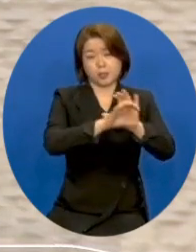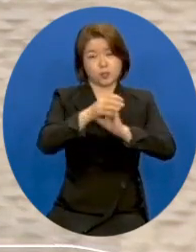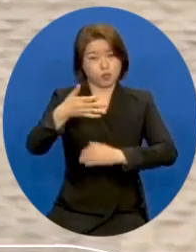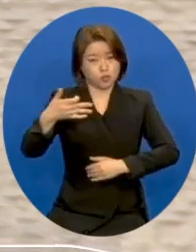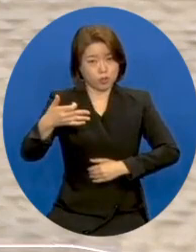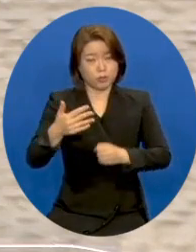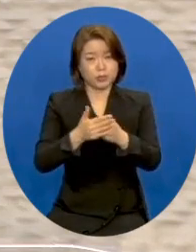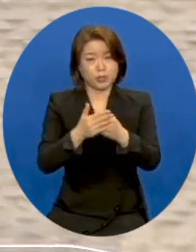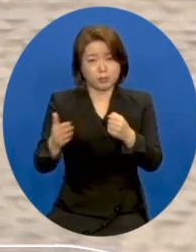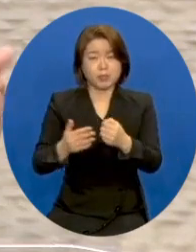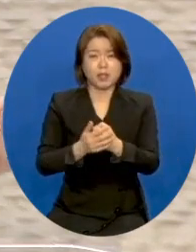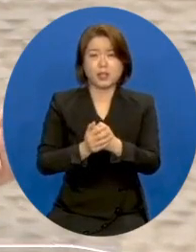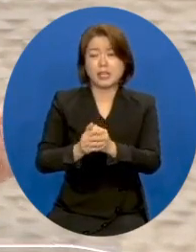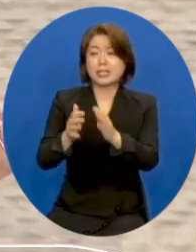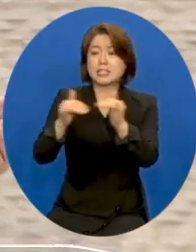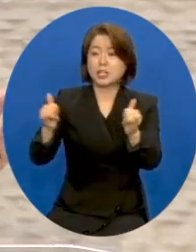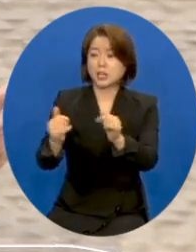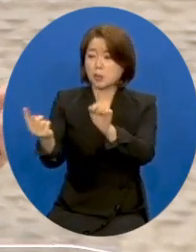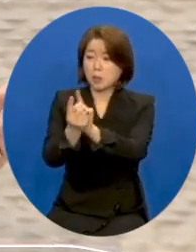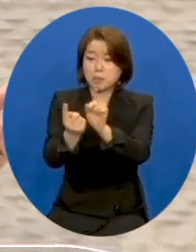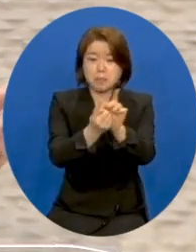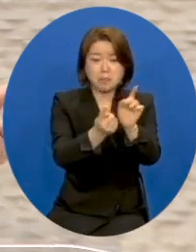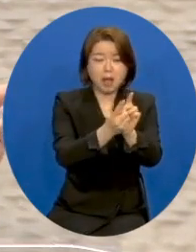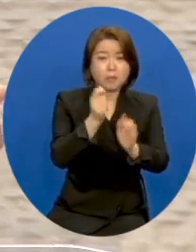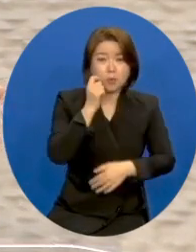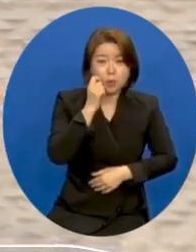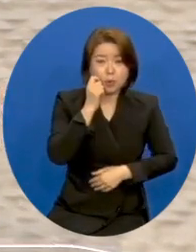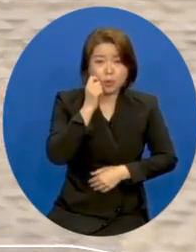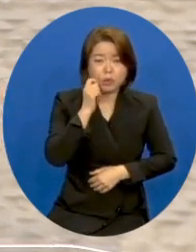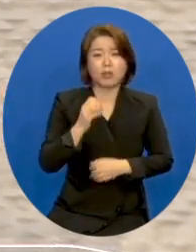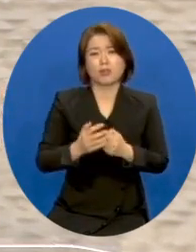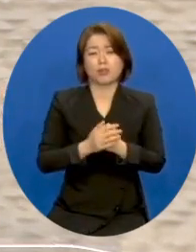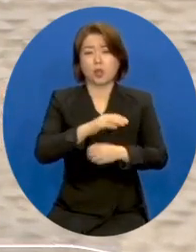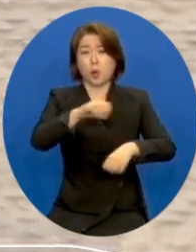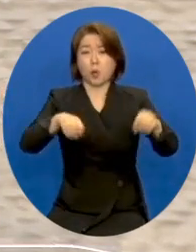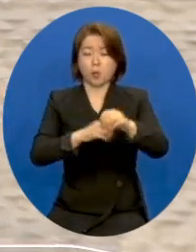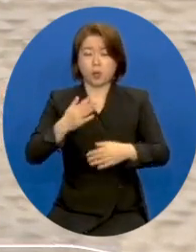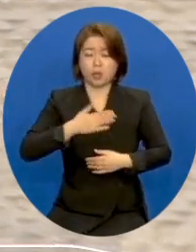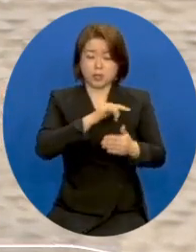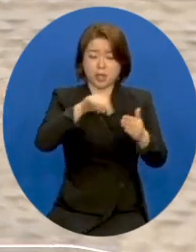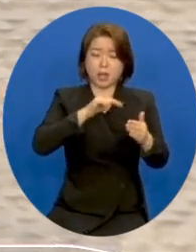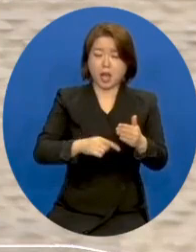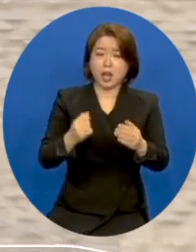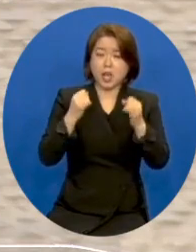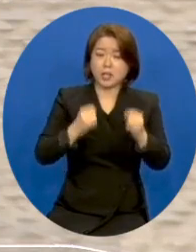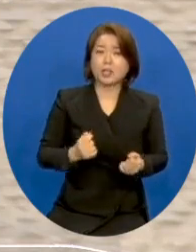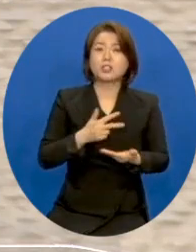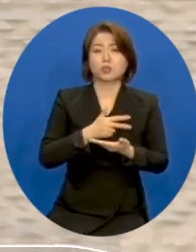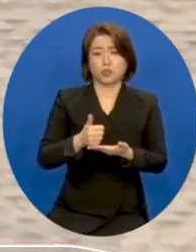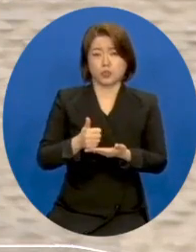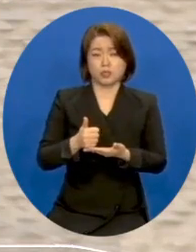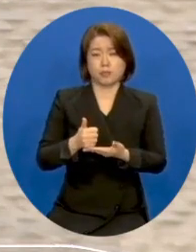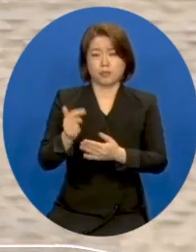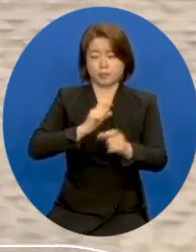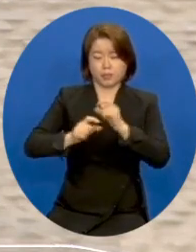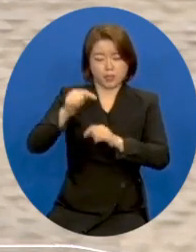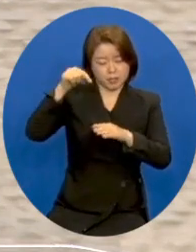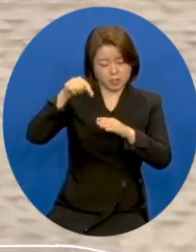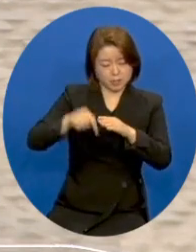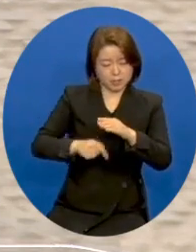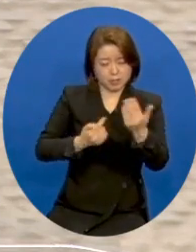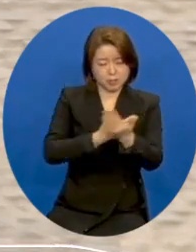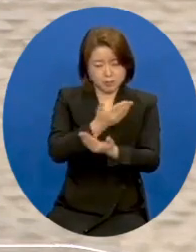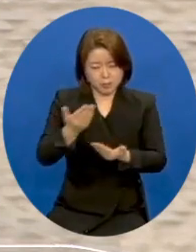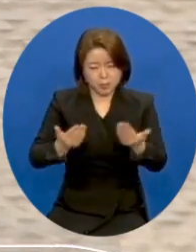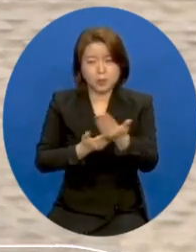코로나19로 인해서 사람들을 만날 수가 없다면 오히려 우리 안에 거하시는 주님과 더 깊이